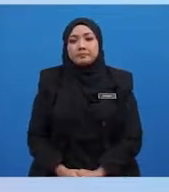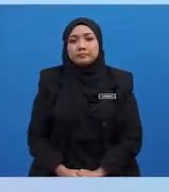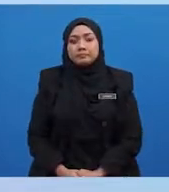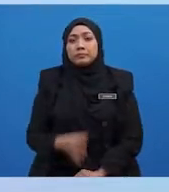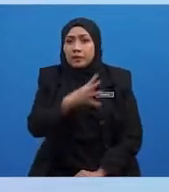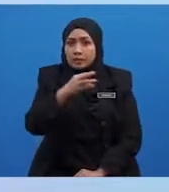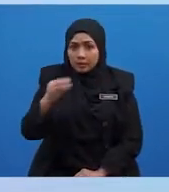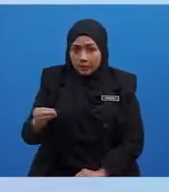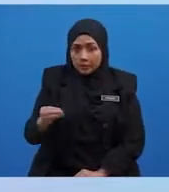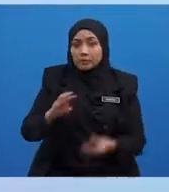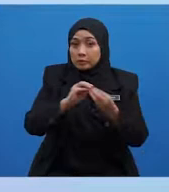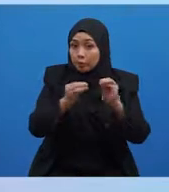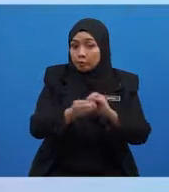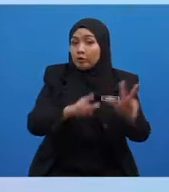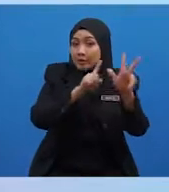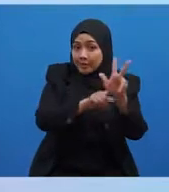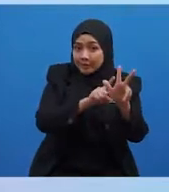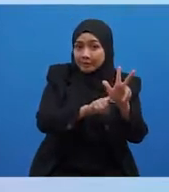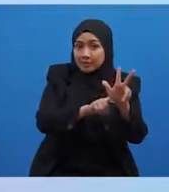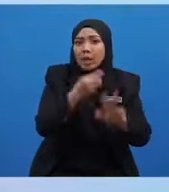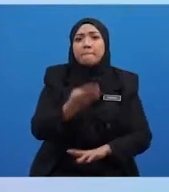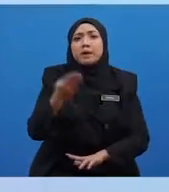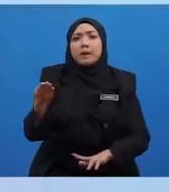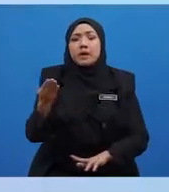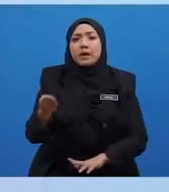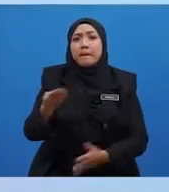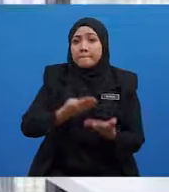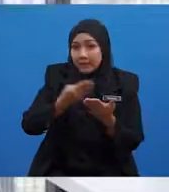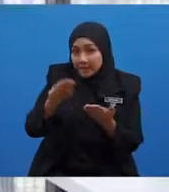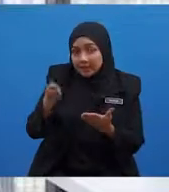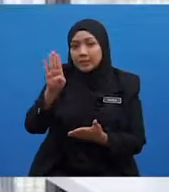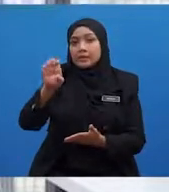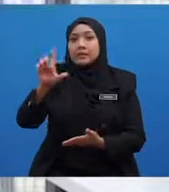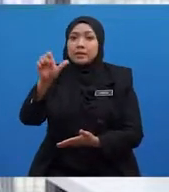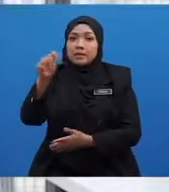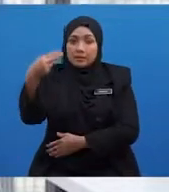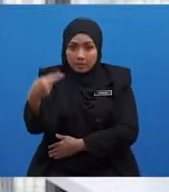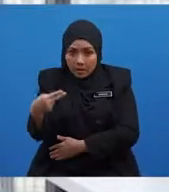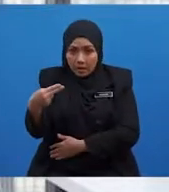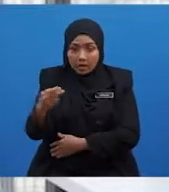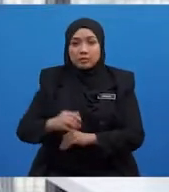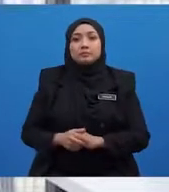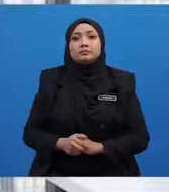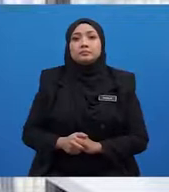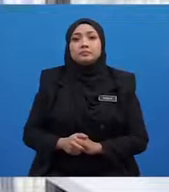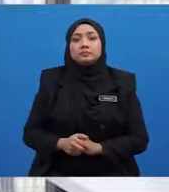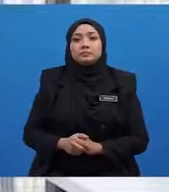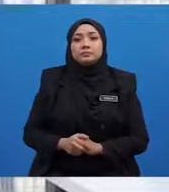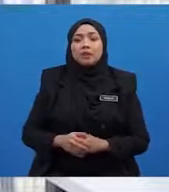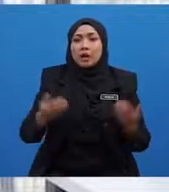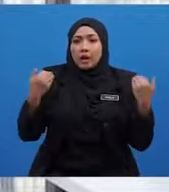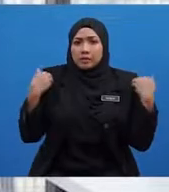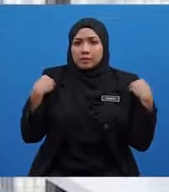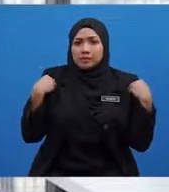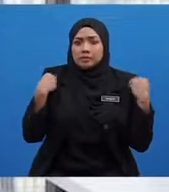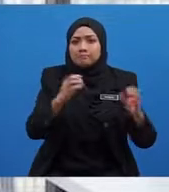Dan kategori ketiga dikenali sebagai barang beli belah. Barang beli belah ini merupakan barang yang ada ciri